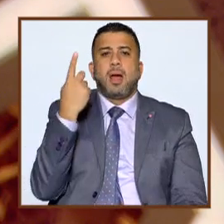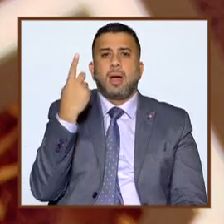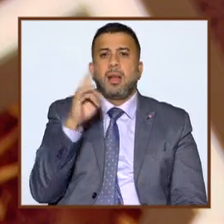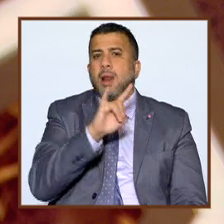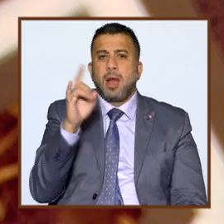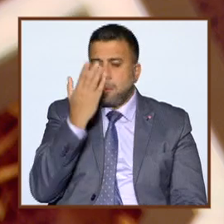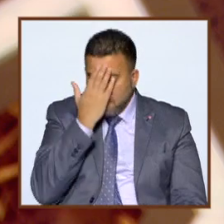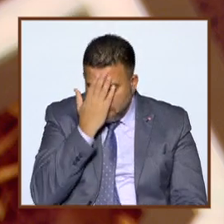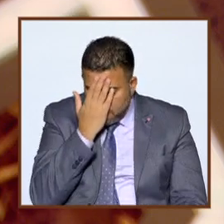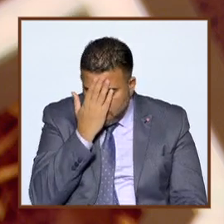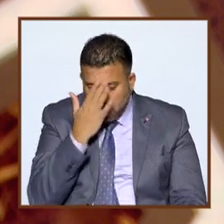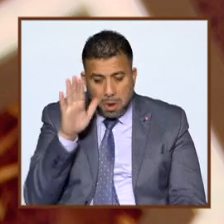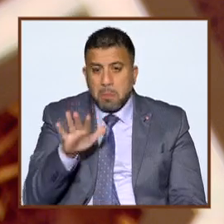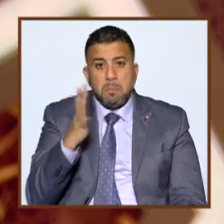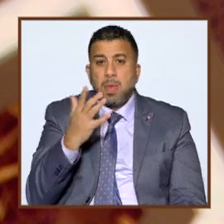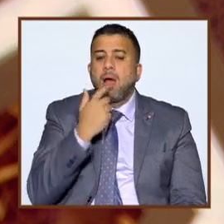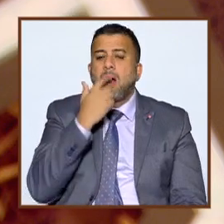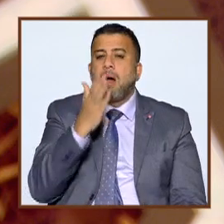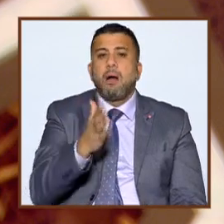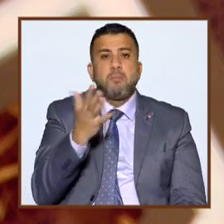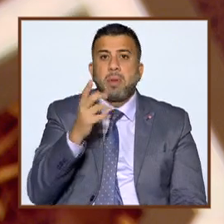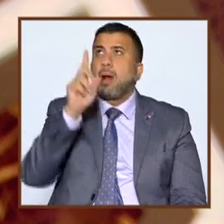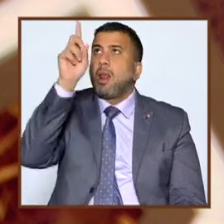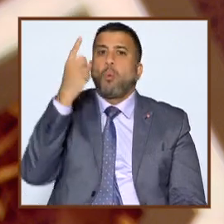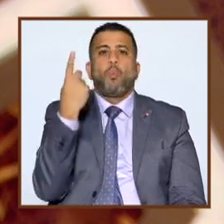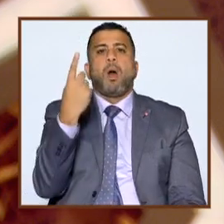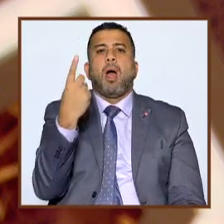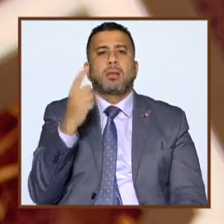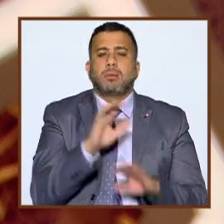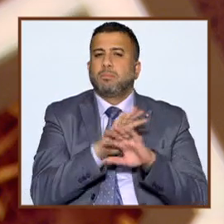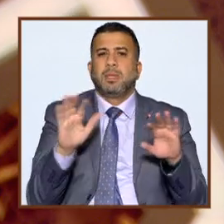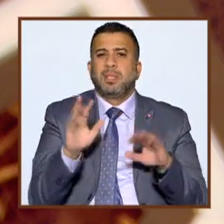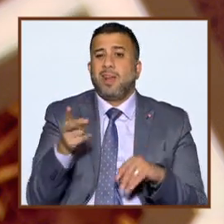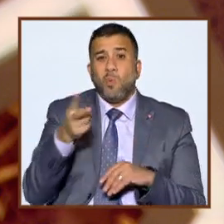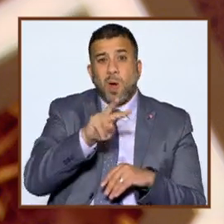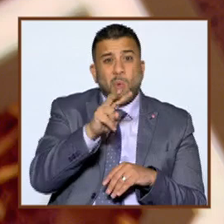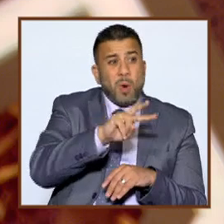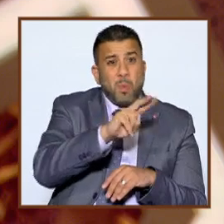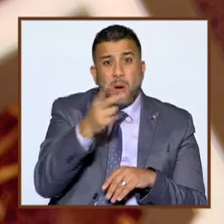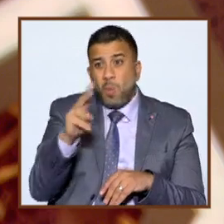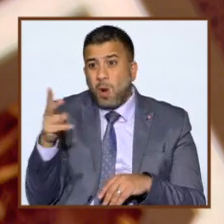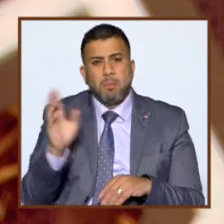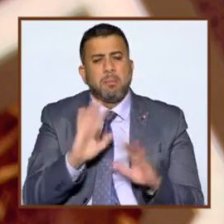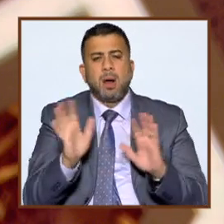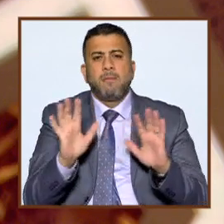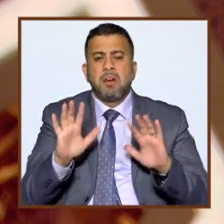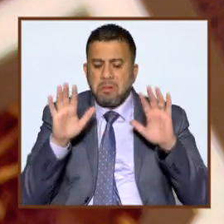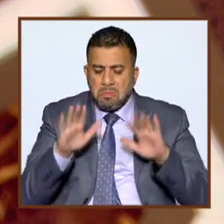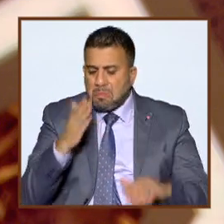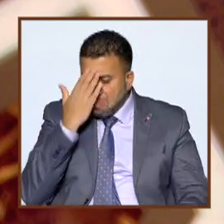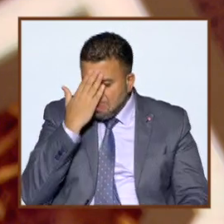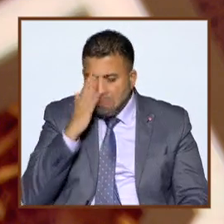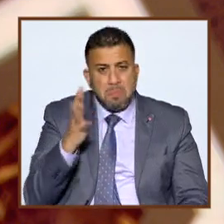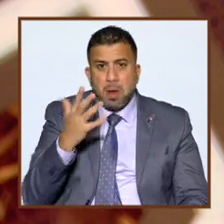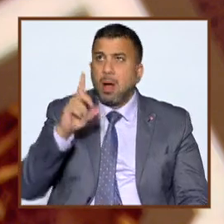لا معبود حق إلا الله، بمعنى أن لا يصرف العبادة إلا لله عز وجل. والعبادة